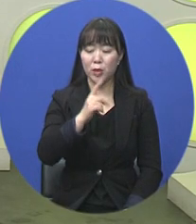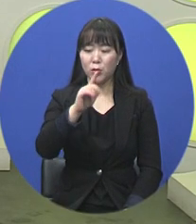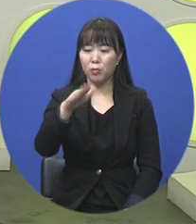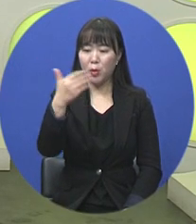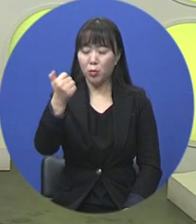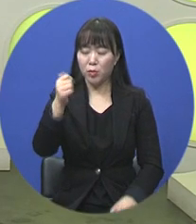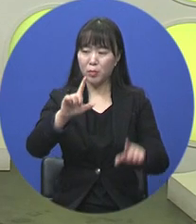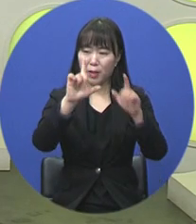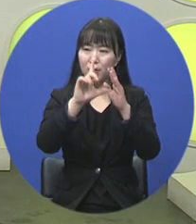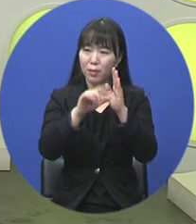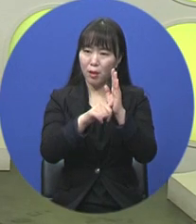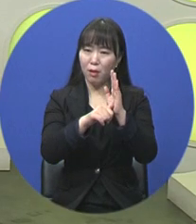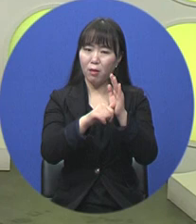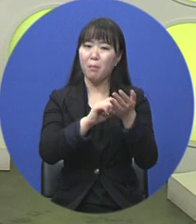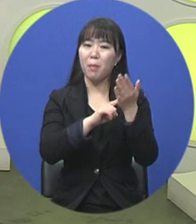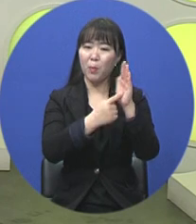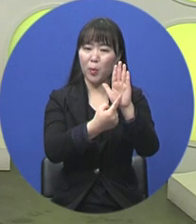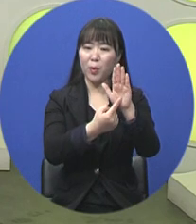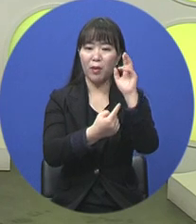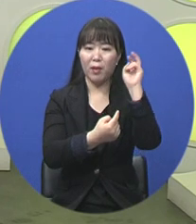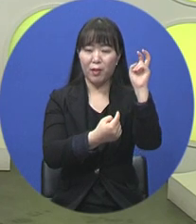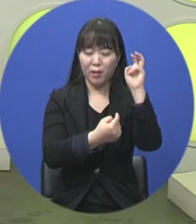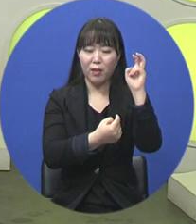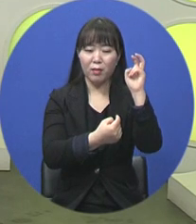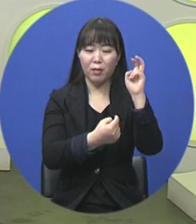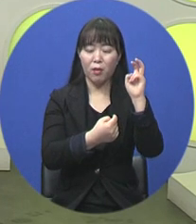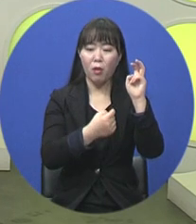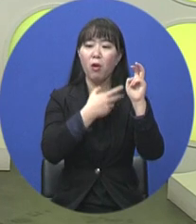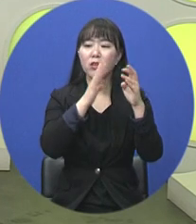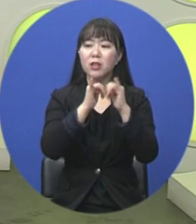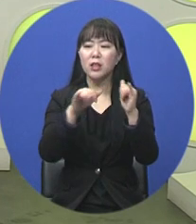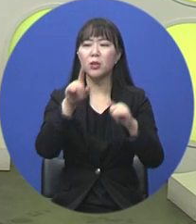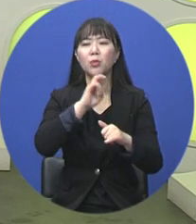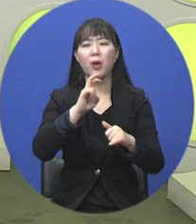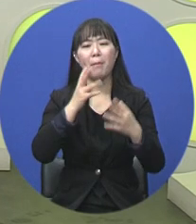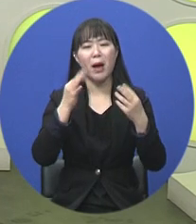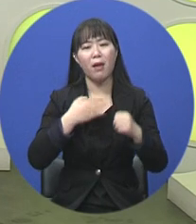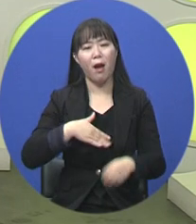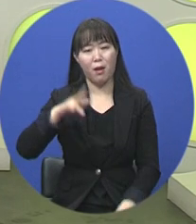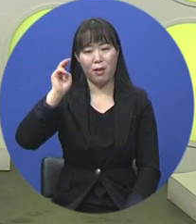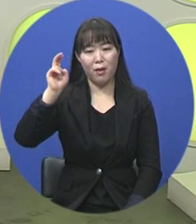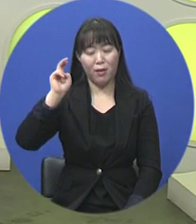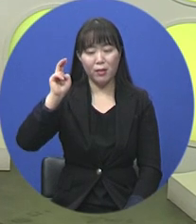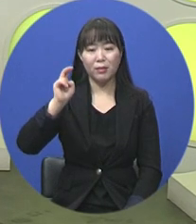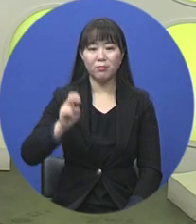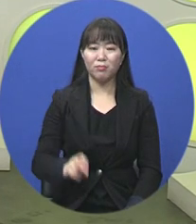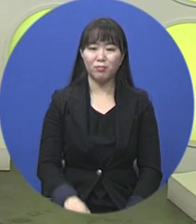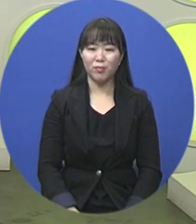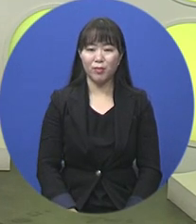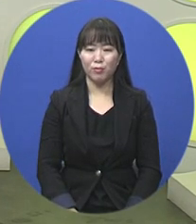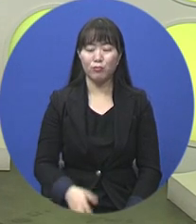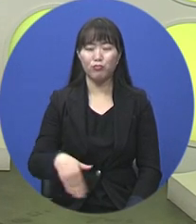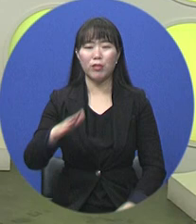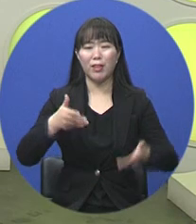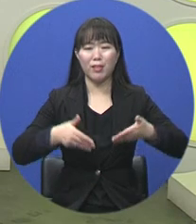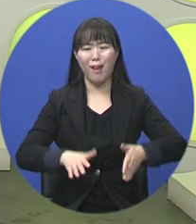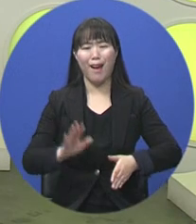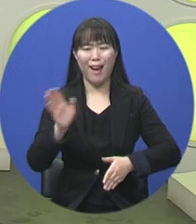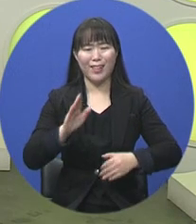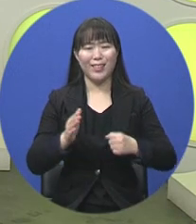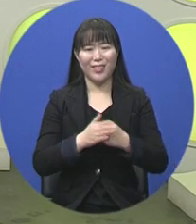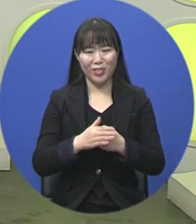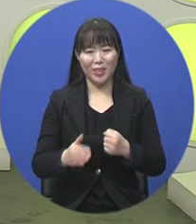50 년 경배하게 나온 노랜데 뭐 어르신들을 이불을 많이 아실 겁니다 우리는 태어나지도 않아 가지고